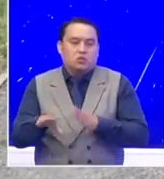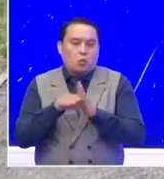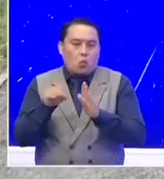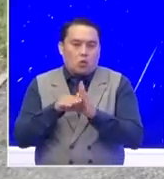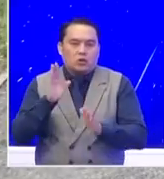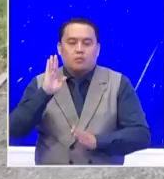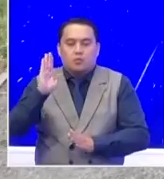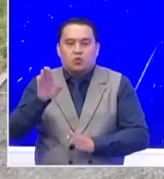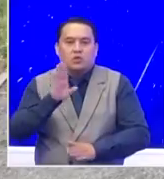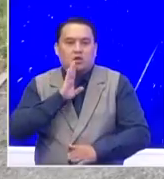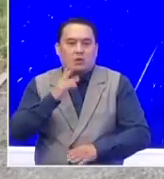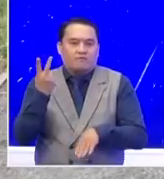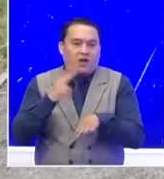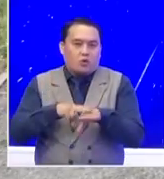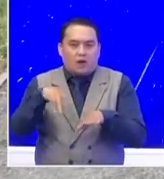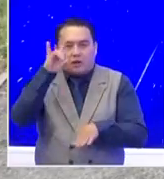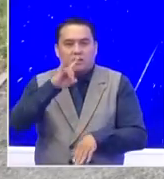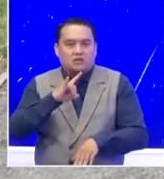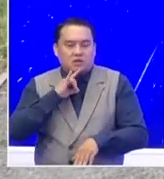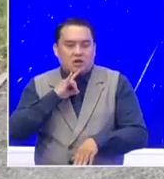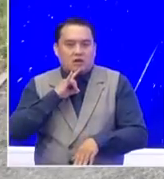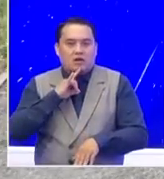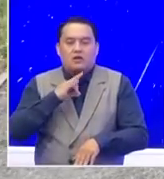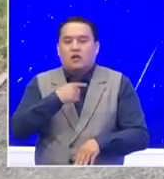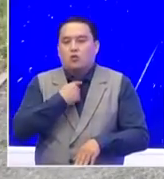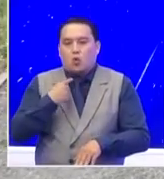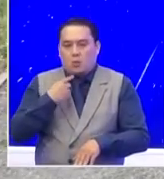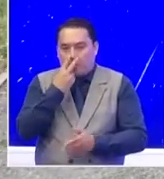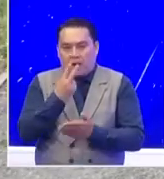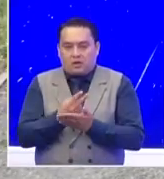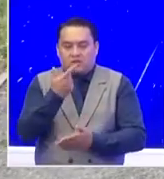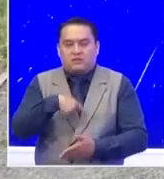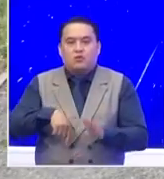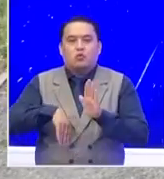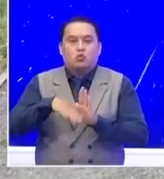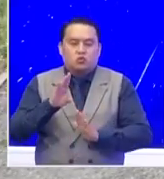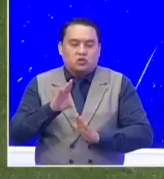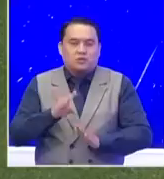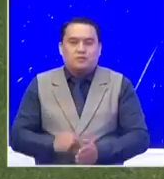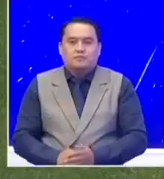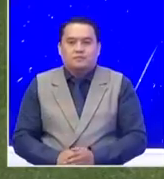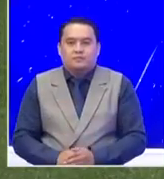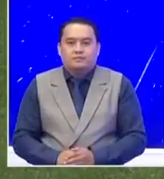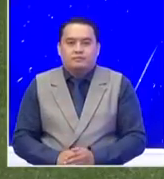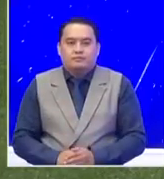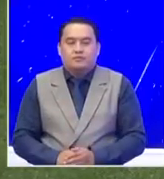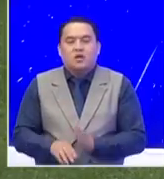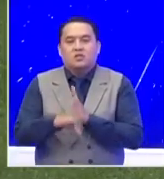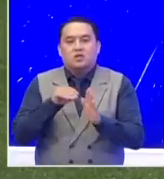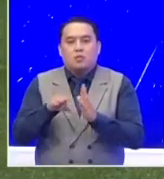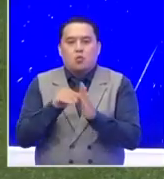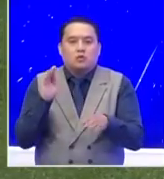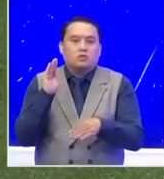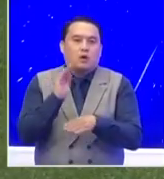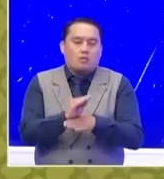году наши девушки стали 2-ми на Казахстане. В родных стенах попробуем показать себя с наилучшей стороны. В этом году состав сборной